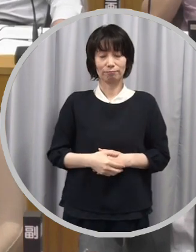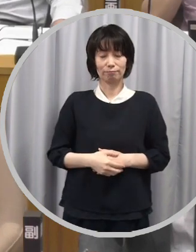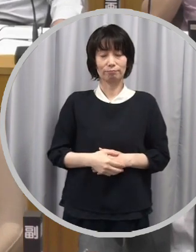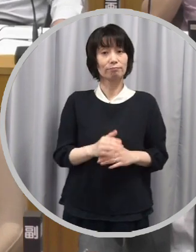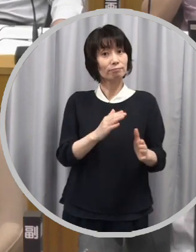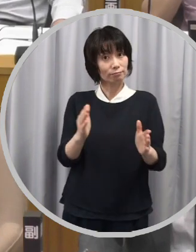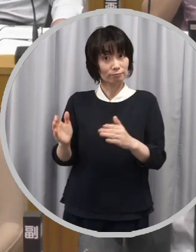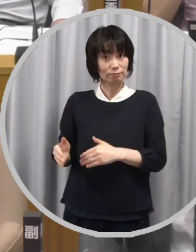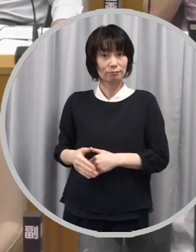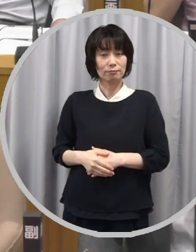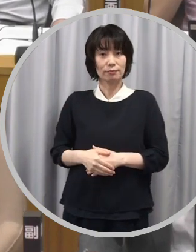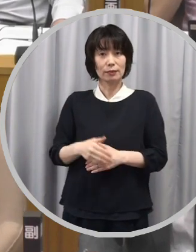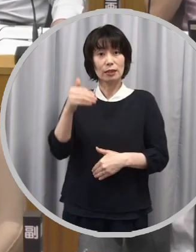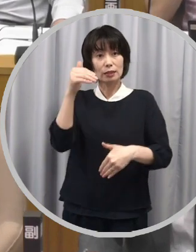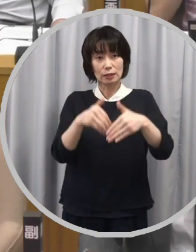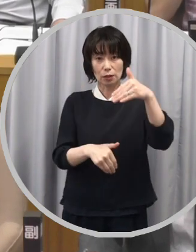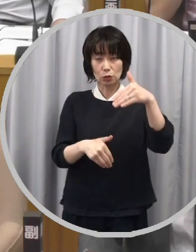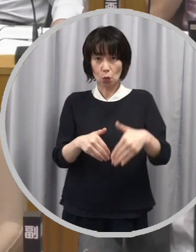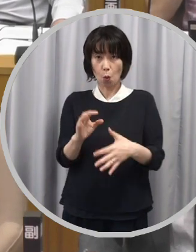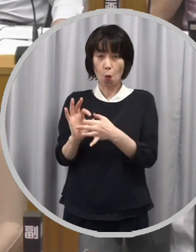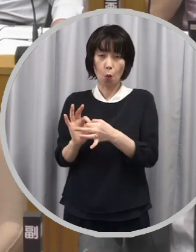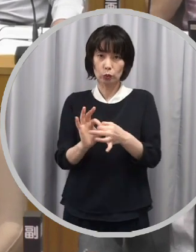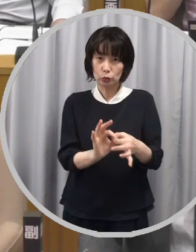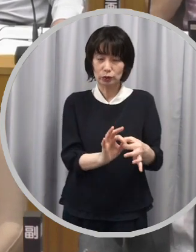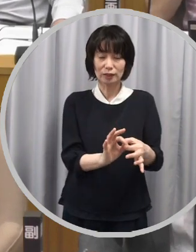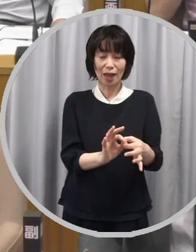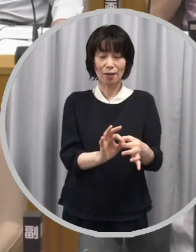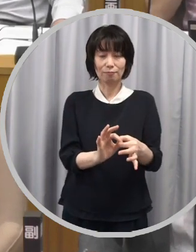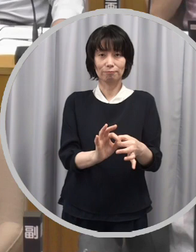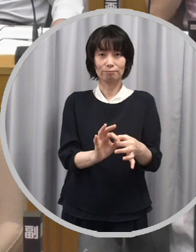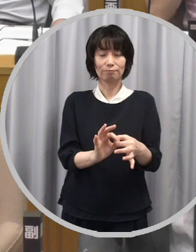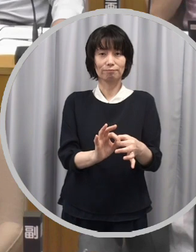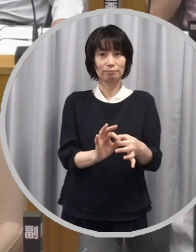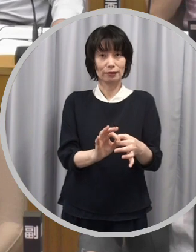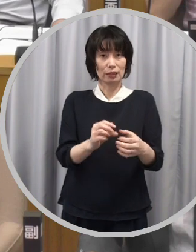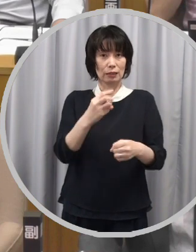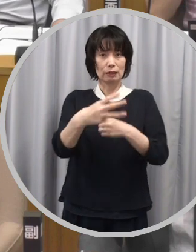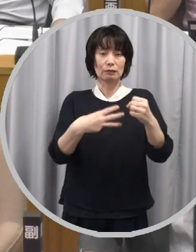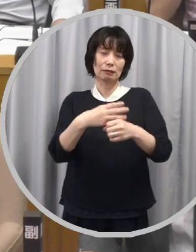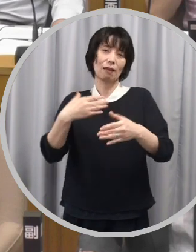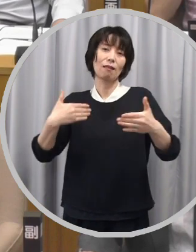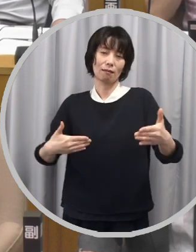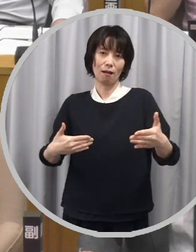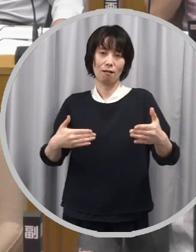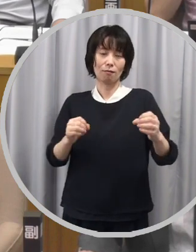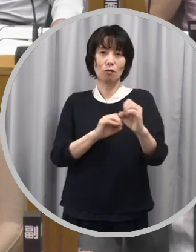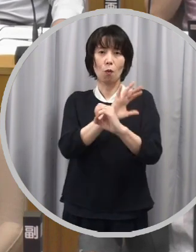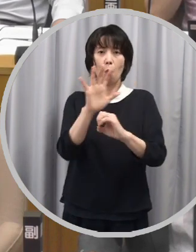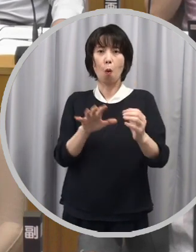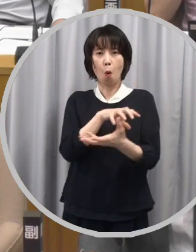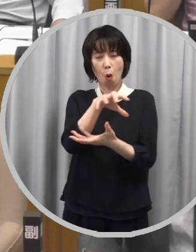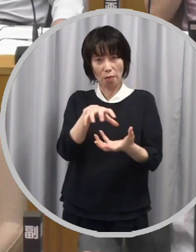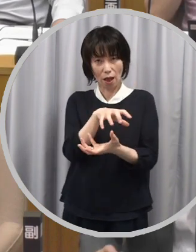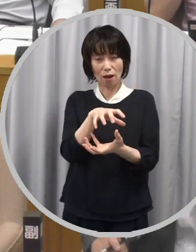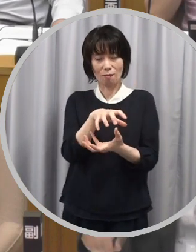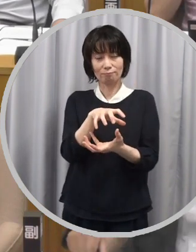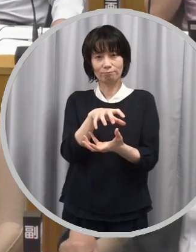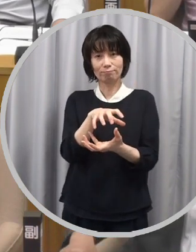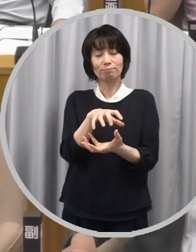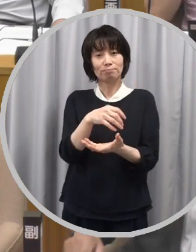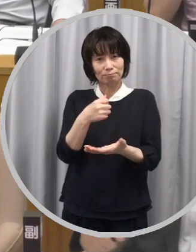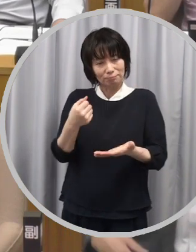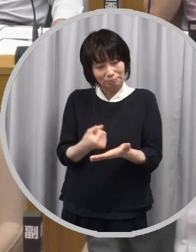に、選挙戦を通じての件でありますが、この3年間はコロナ禍によって、残念なが